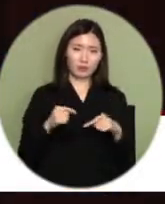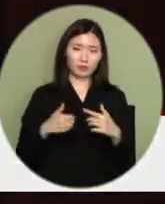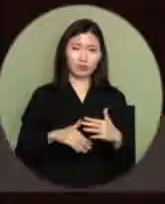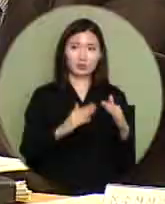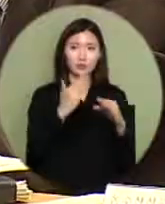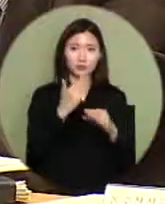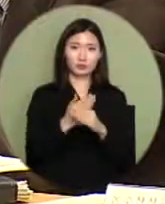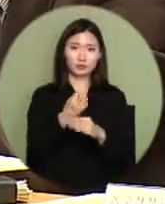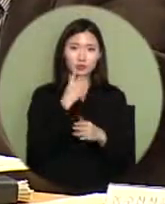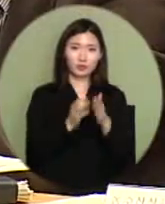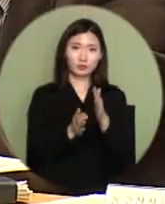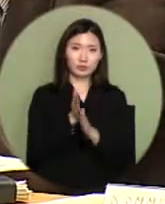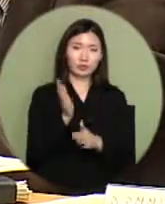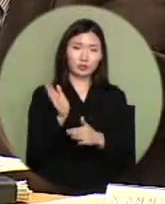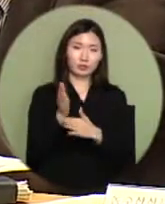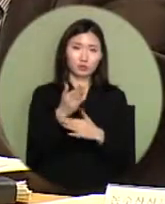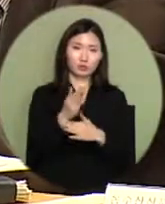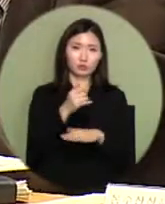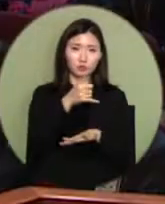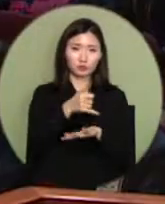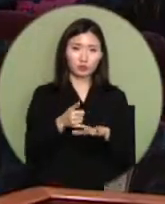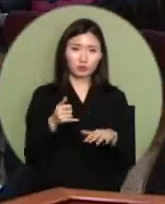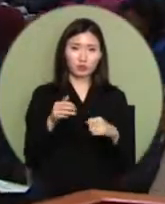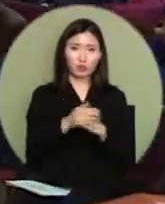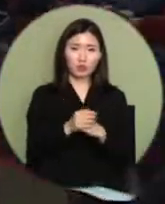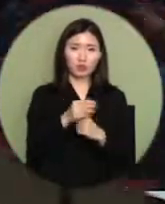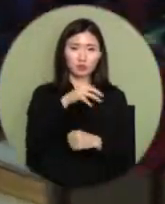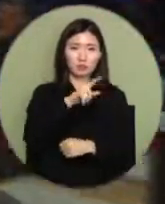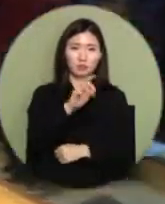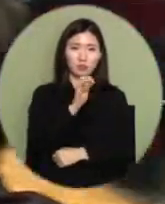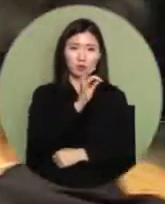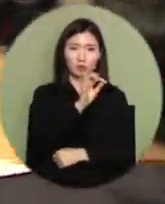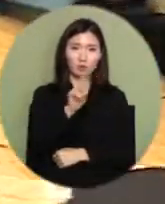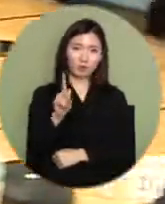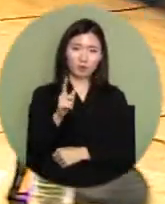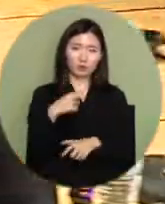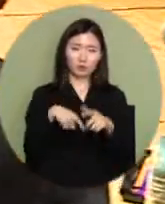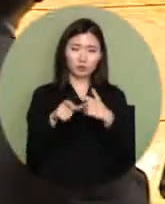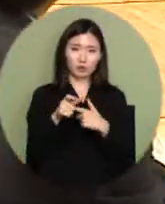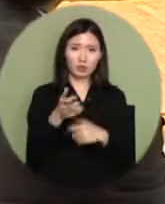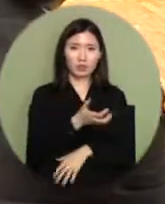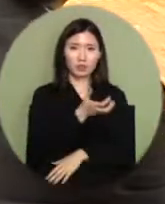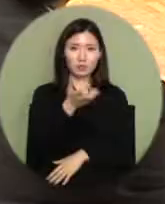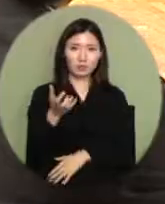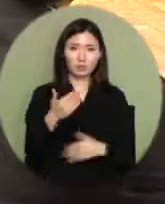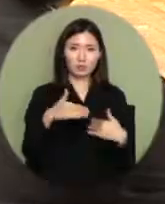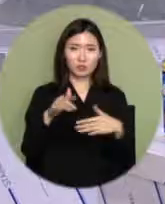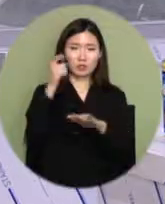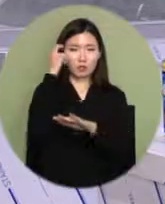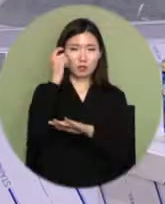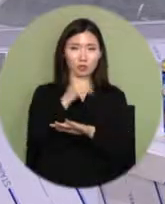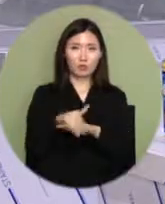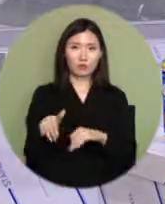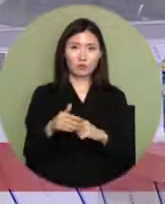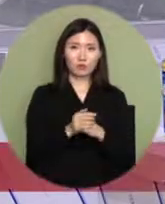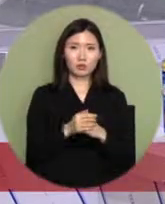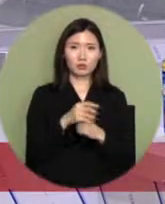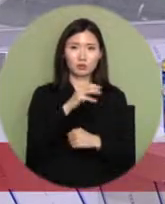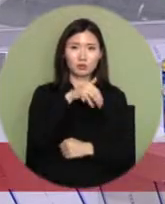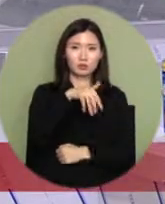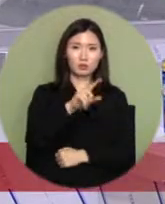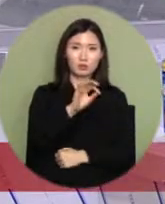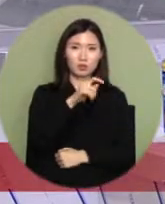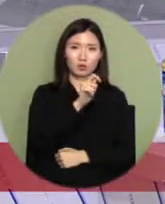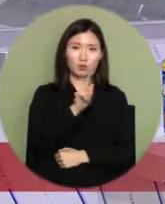있습니다. 서울시 농수산식품공사는 조만간 청과 직판 상인들의 추가 이전 절차를 진행할 예정. 청과 직판